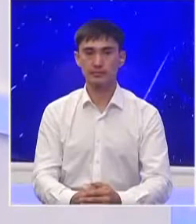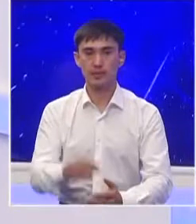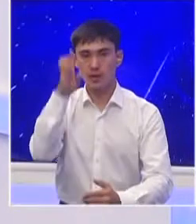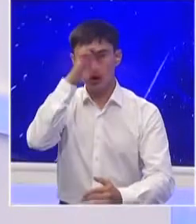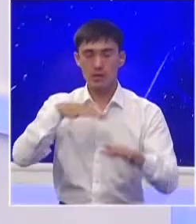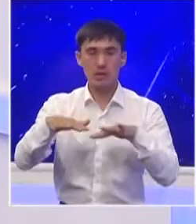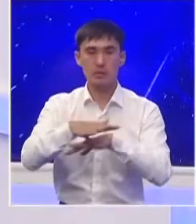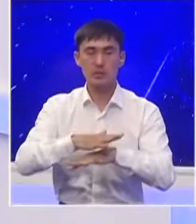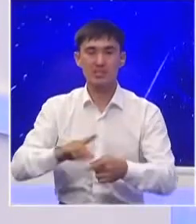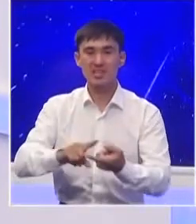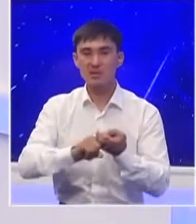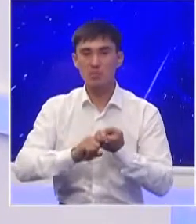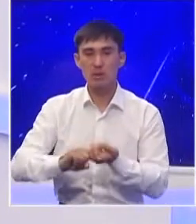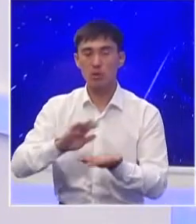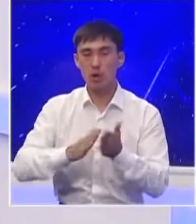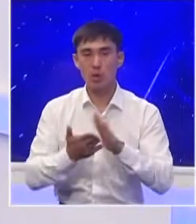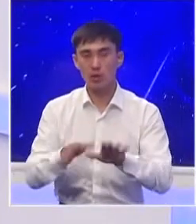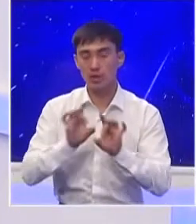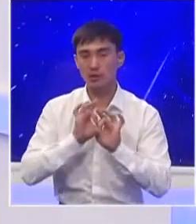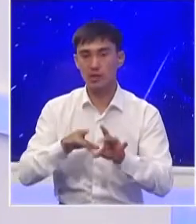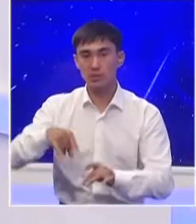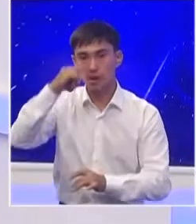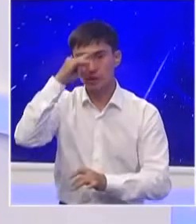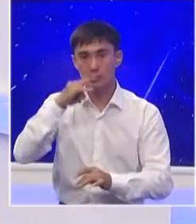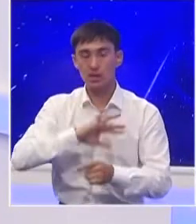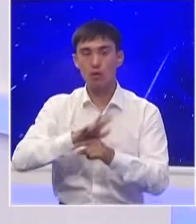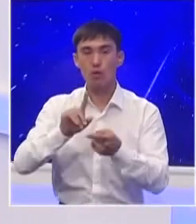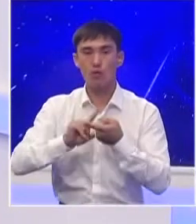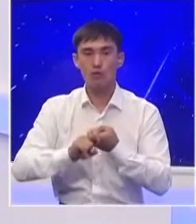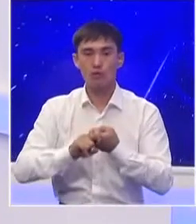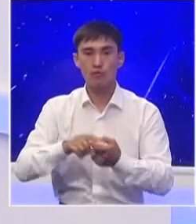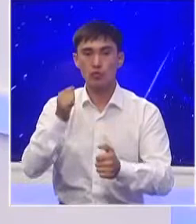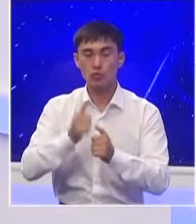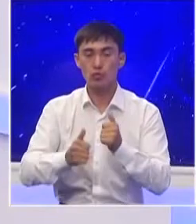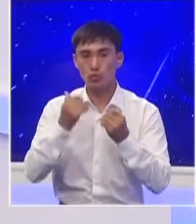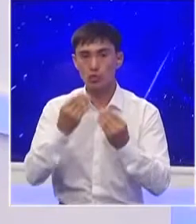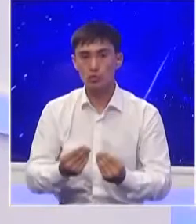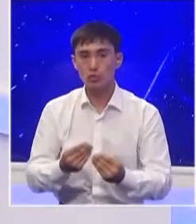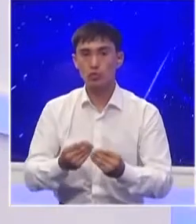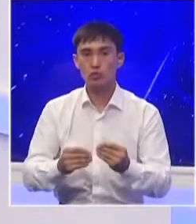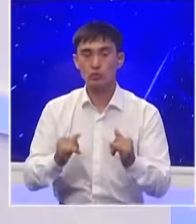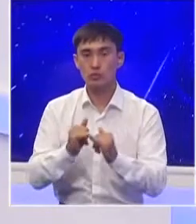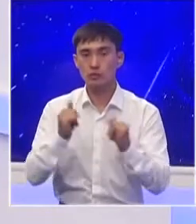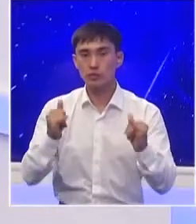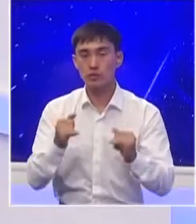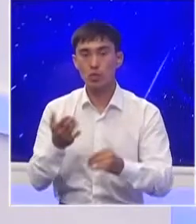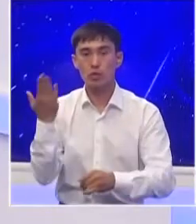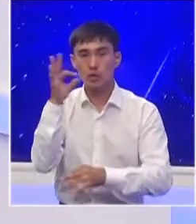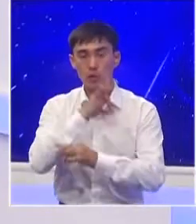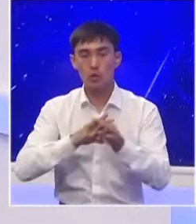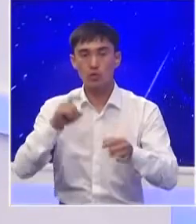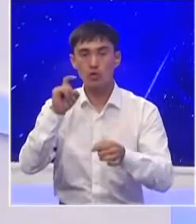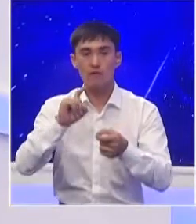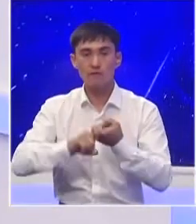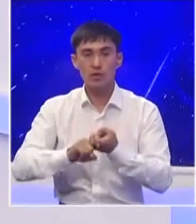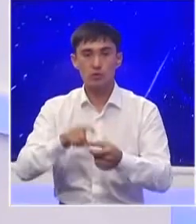Енді еліміздегі эпидемиологиялық ахуалға тоқталсақ, Қазақстанда COVID ахуал күннен күнге ушыға бастады. Өткен тәулікте вирус